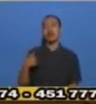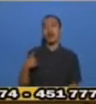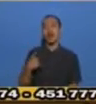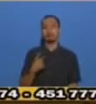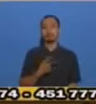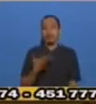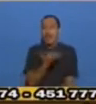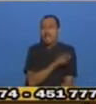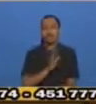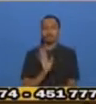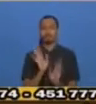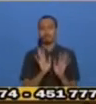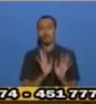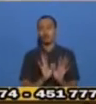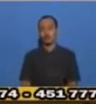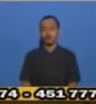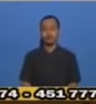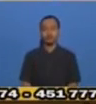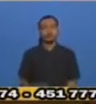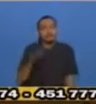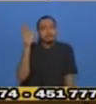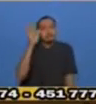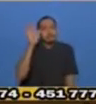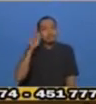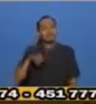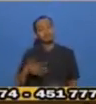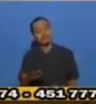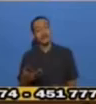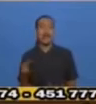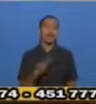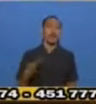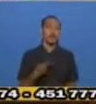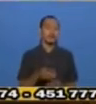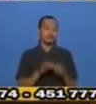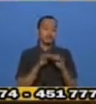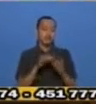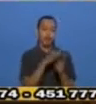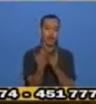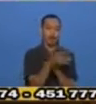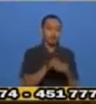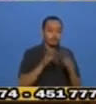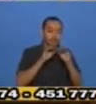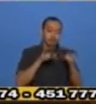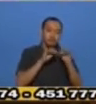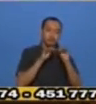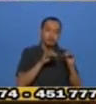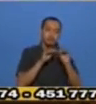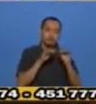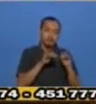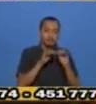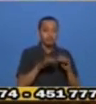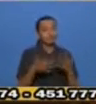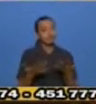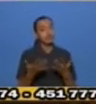Saya juga nggak tahu karena apa, tapi ini beberapa akhirnya kami melakukan edukasi ke masyarakatnya. Seperti misalnya? Salah satunya edukasi yang kami lakukan